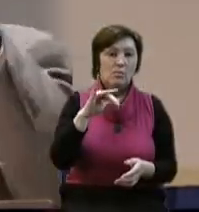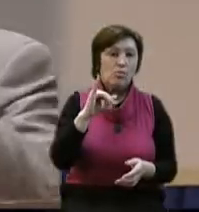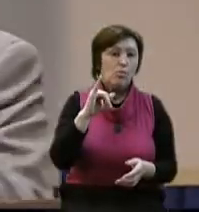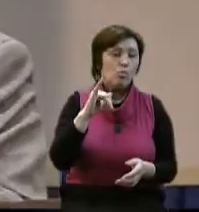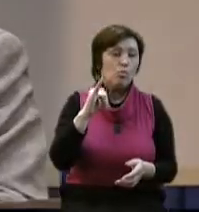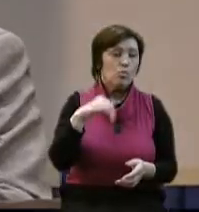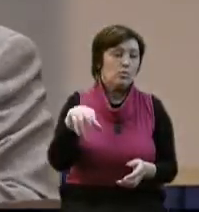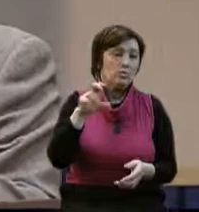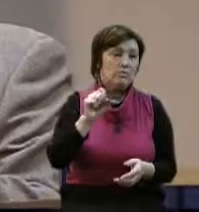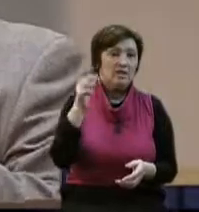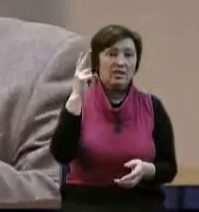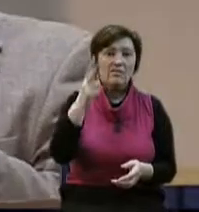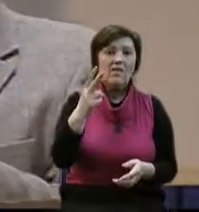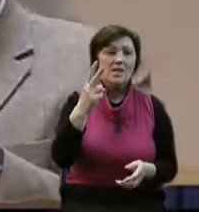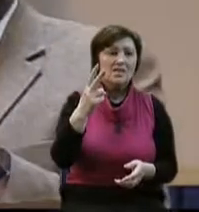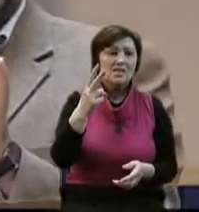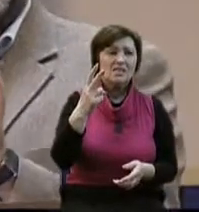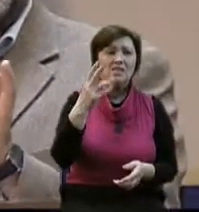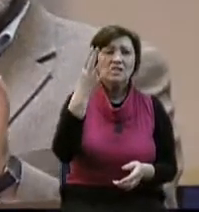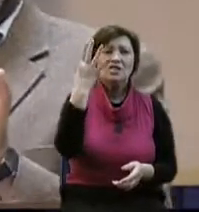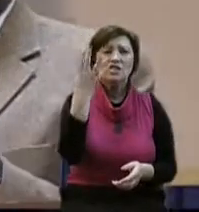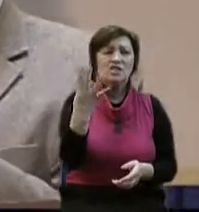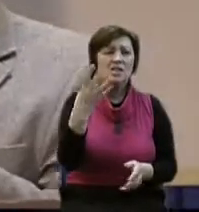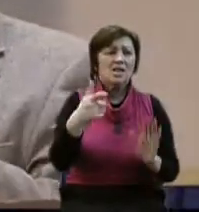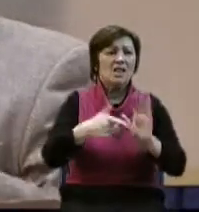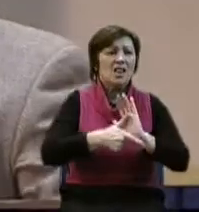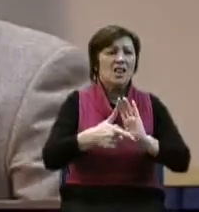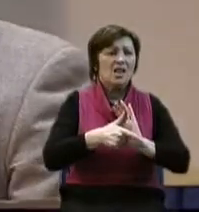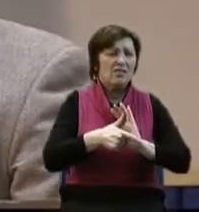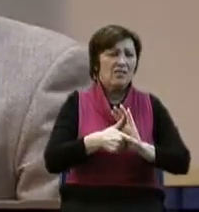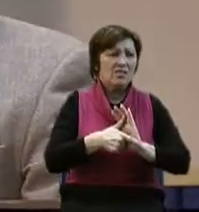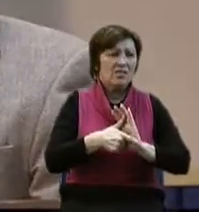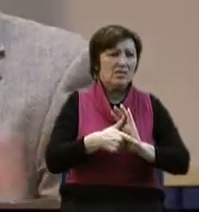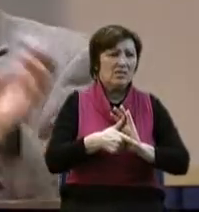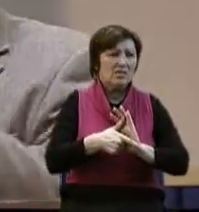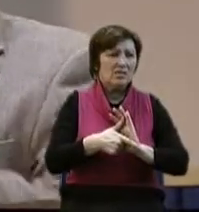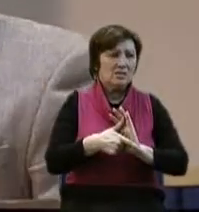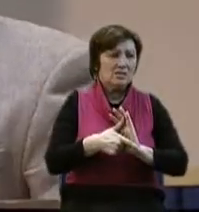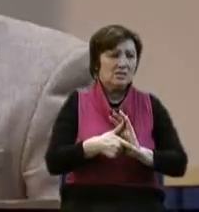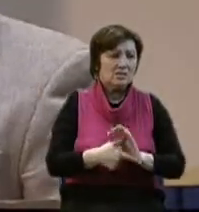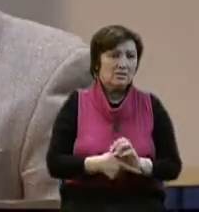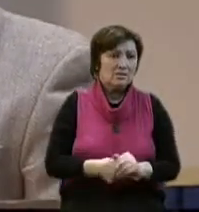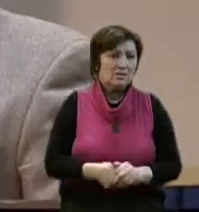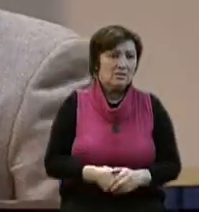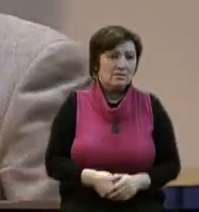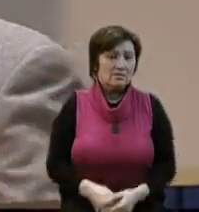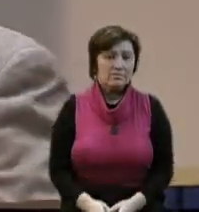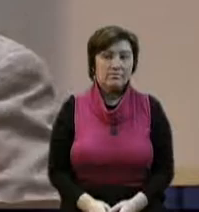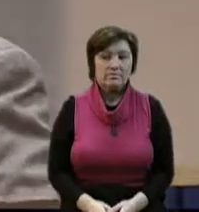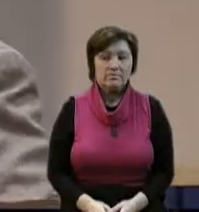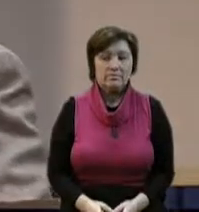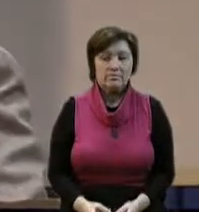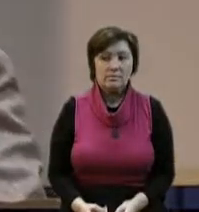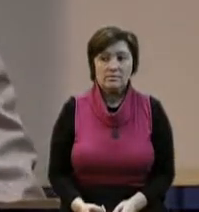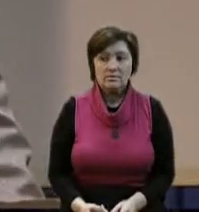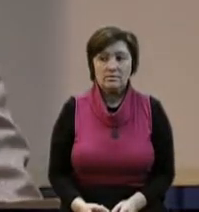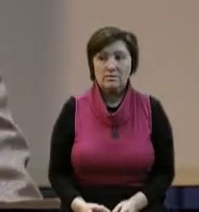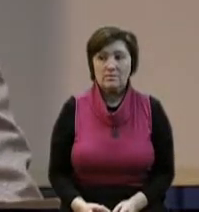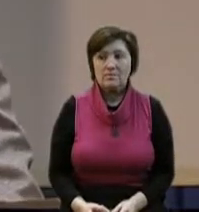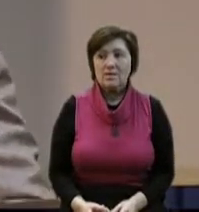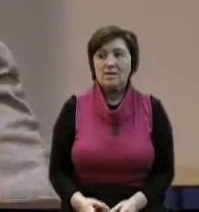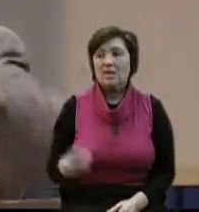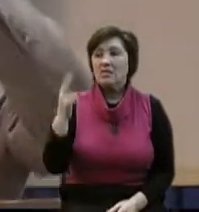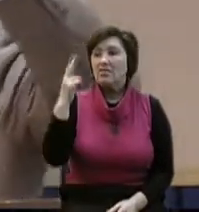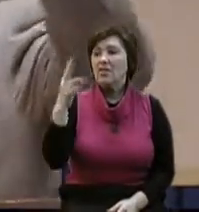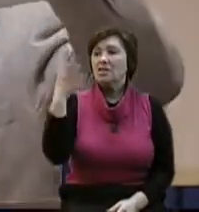стихов или слов в этой главе, но 24 главы – это достаточно много, это почти Евангелие от Матфея, Евангелие от Матфея 28